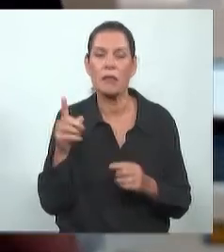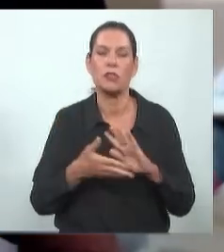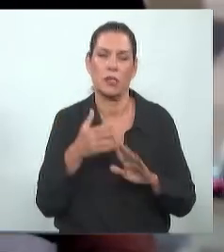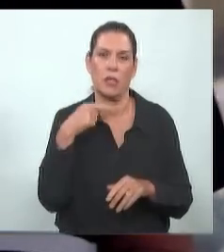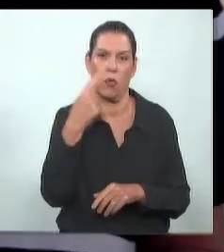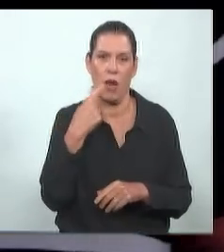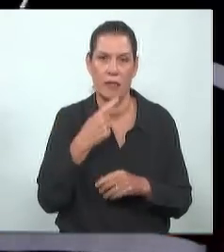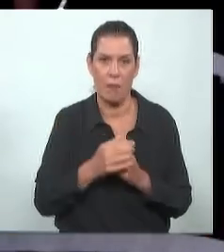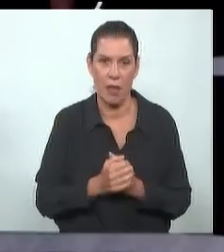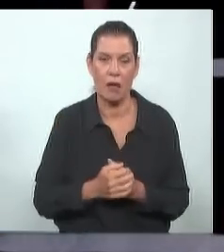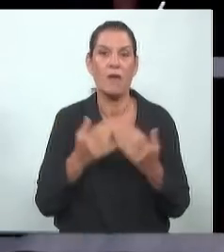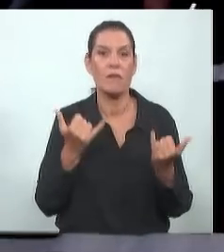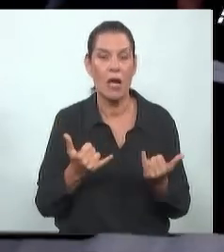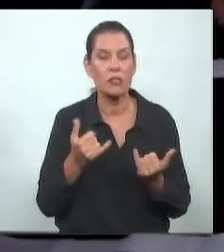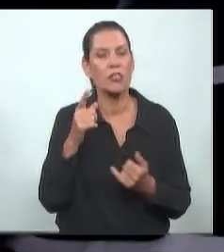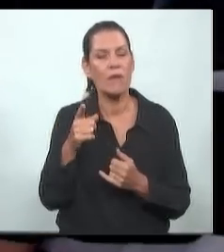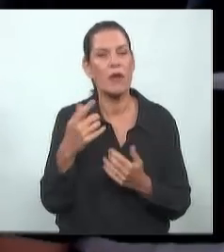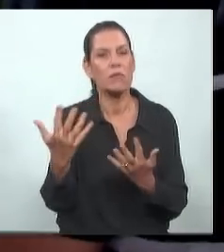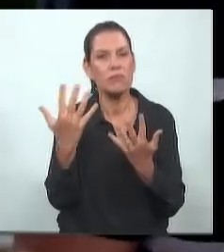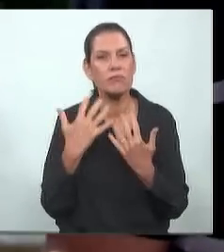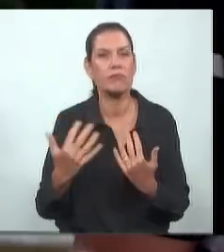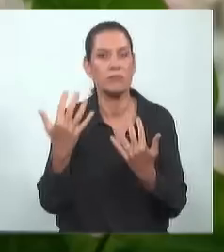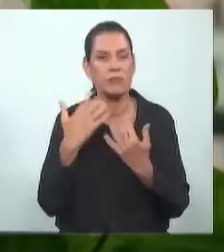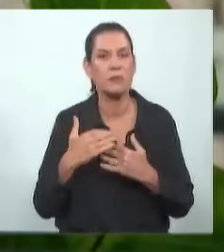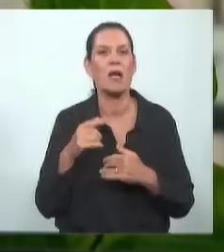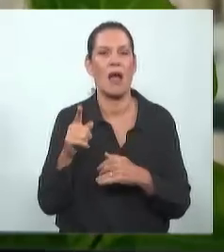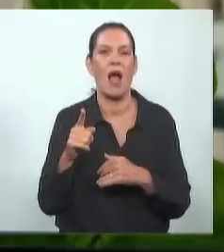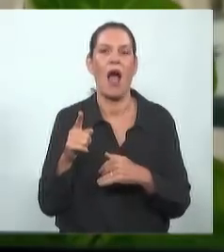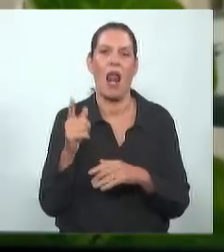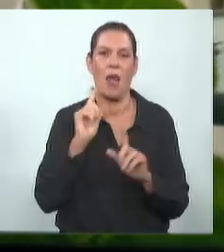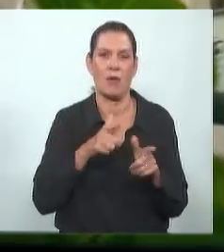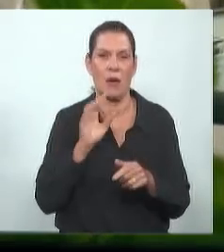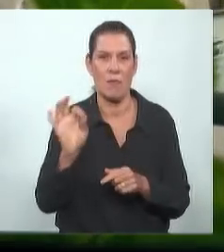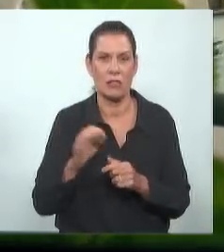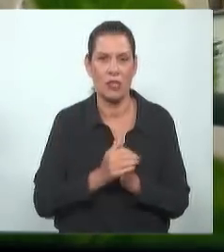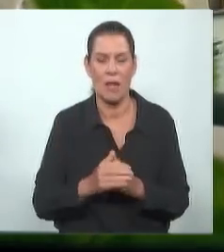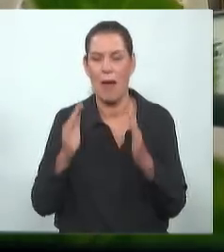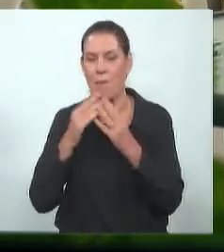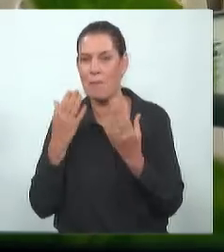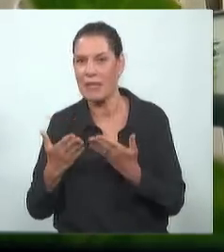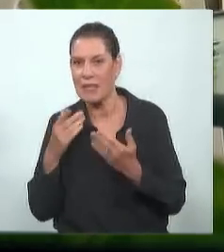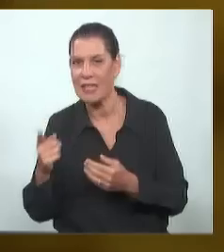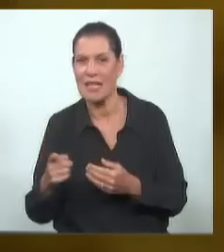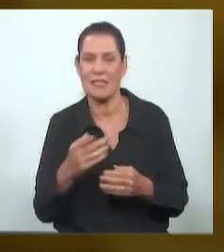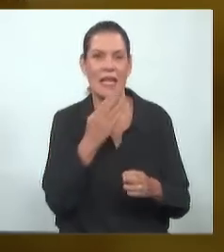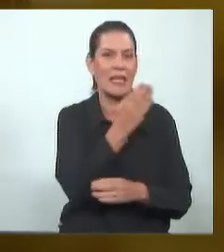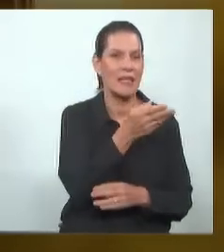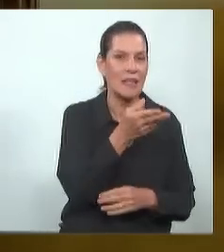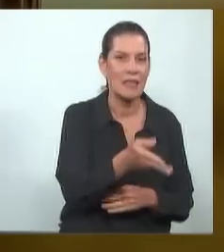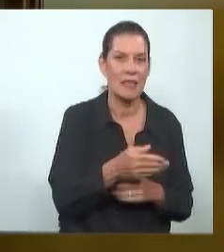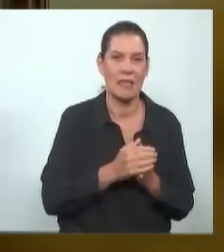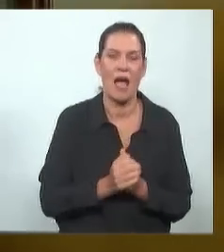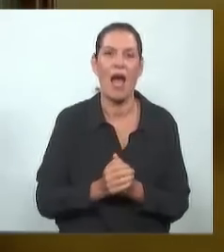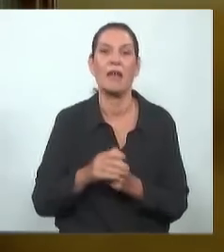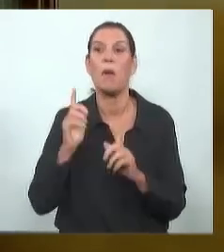סיפור המלחמה שלהם. דרך בית הכנסת, הטנק, בשדה הקרב, בבית החולים, על שפת התעלה וברמת